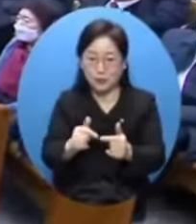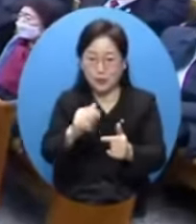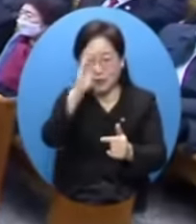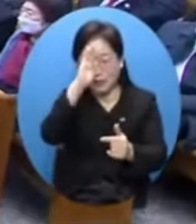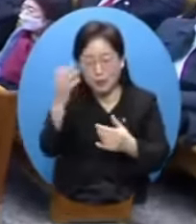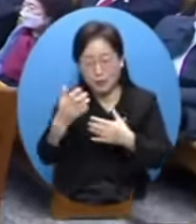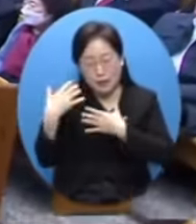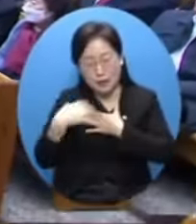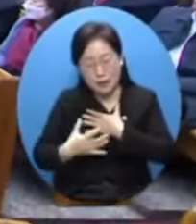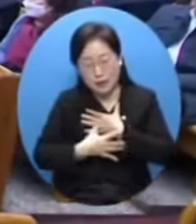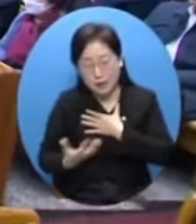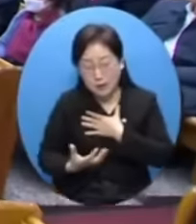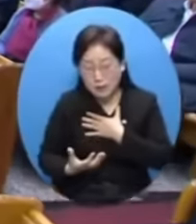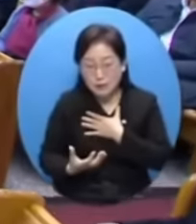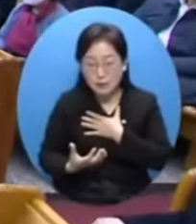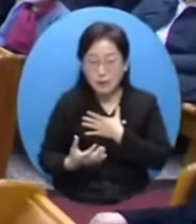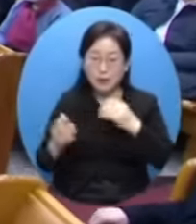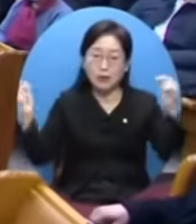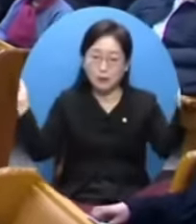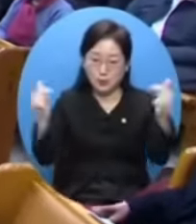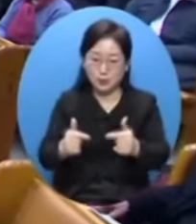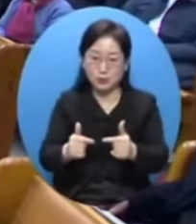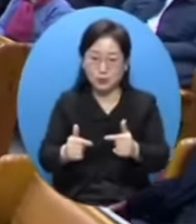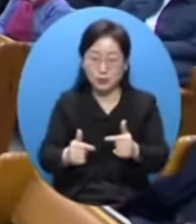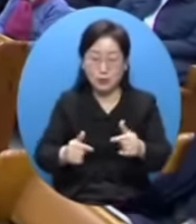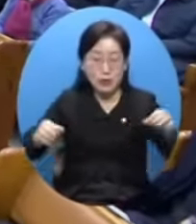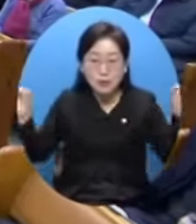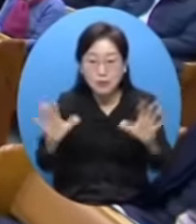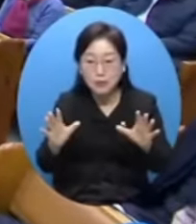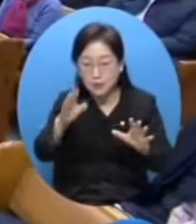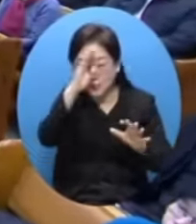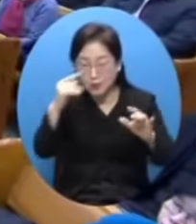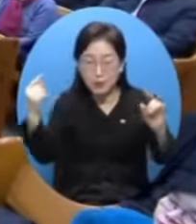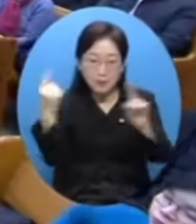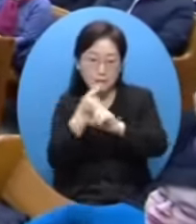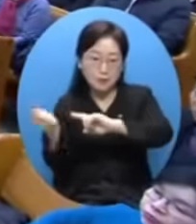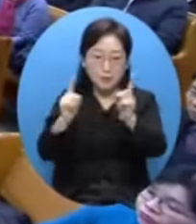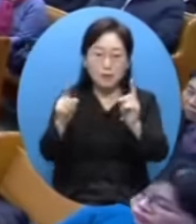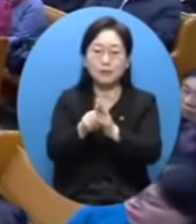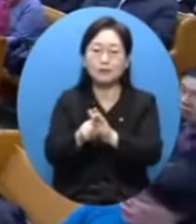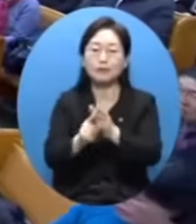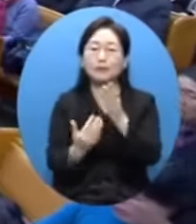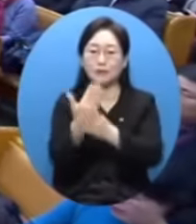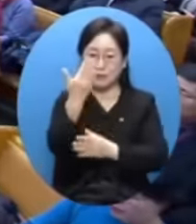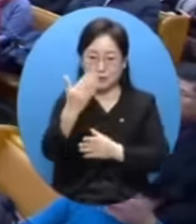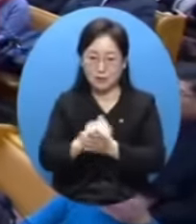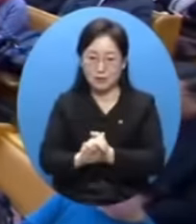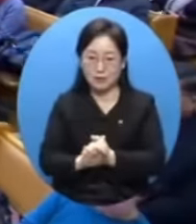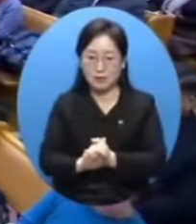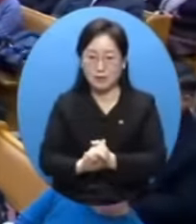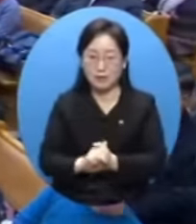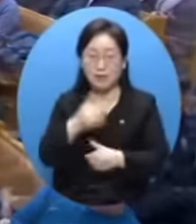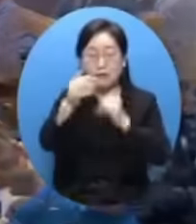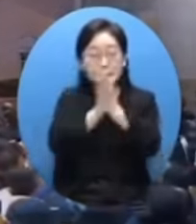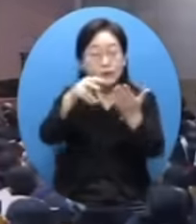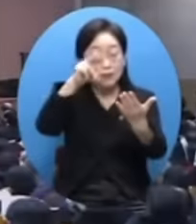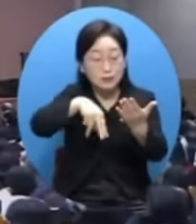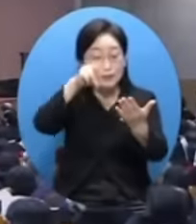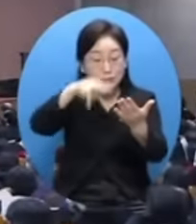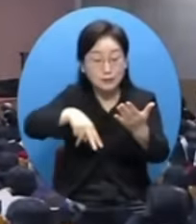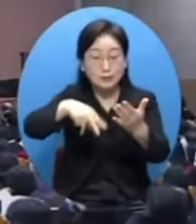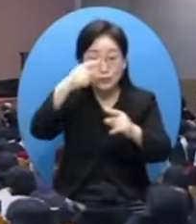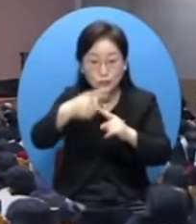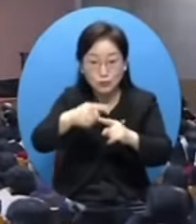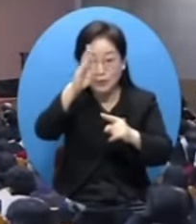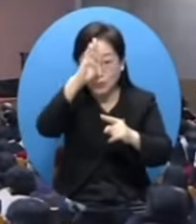고통받는 시간이 점점 줄어들어서 빠른 시간 내가 나갈 수 있다 하는 믿음을 갖게 된다고 말했습니다 그래서이 성 다 보면